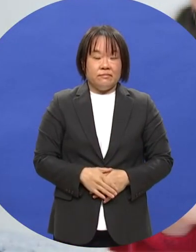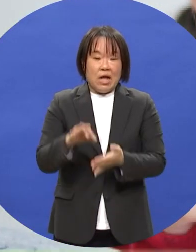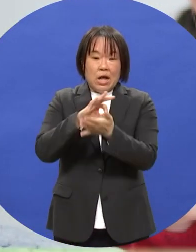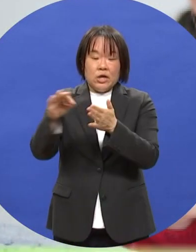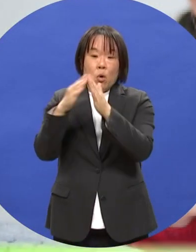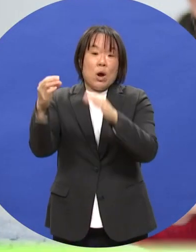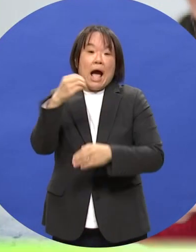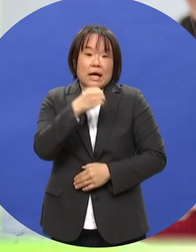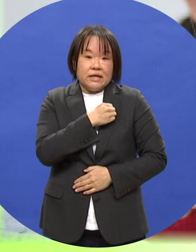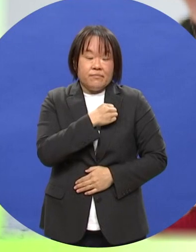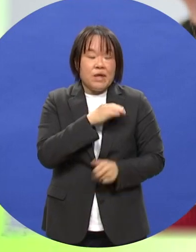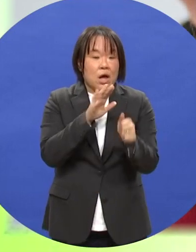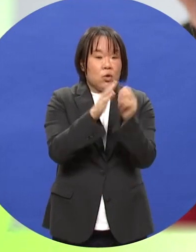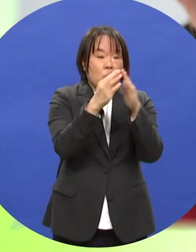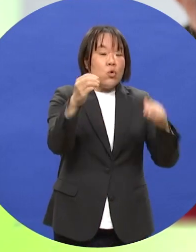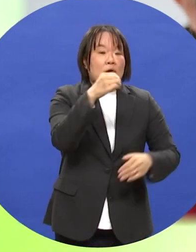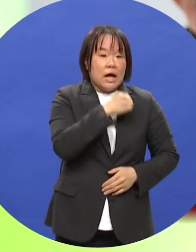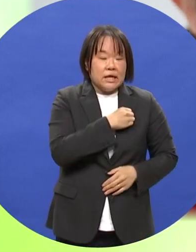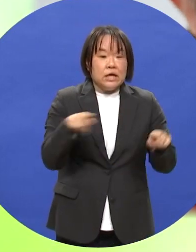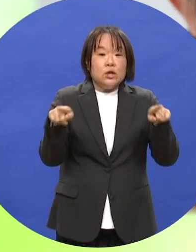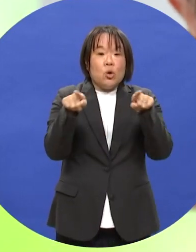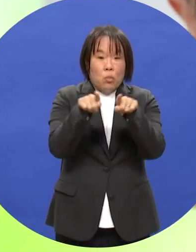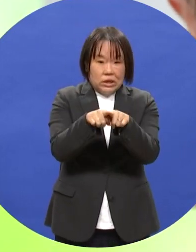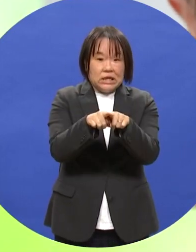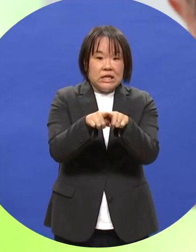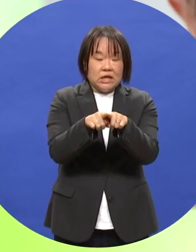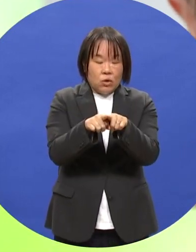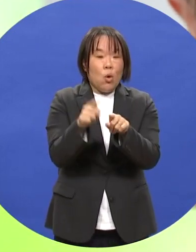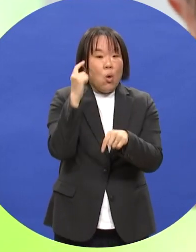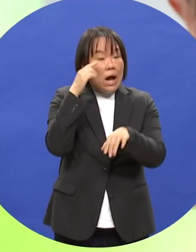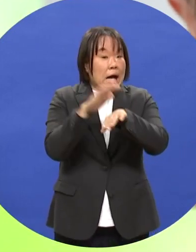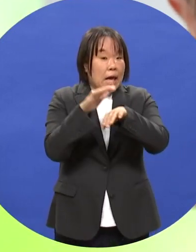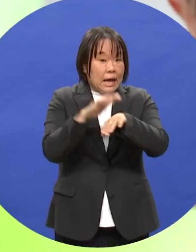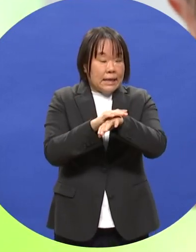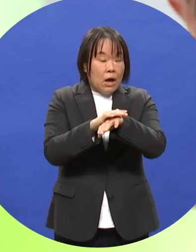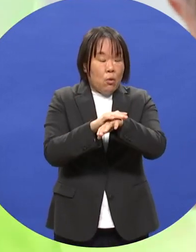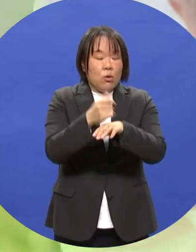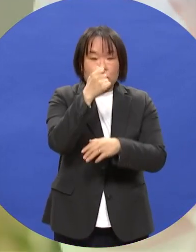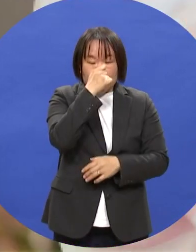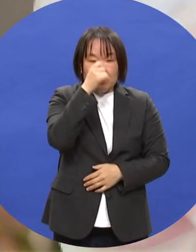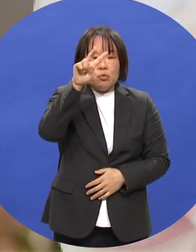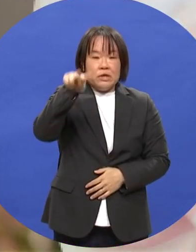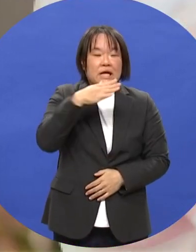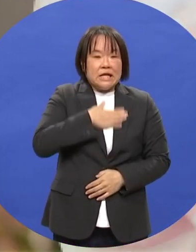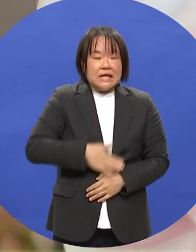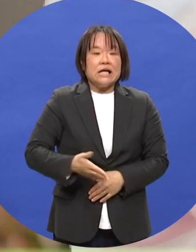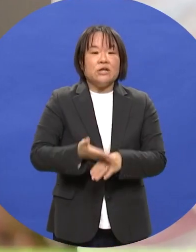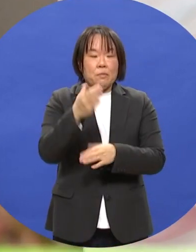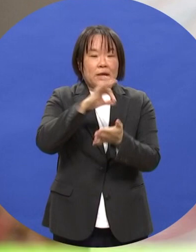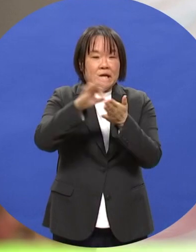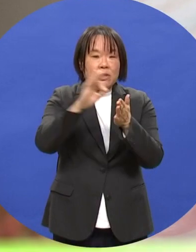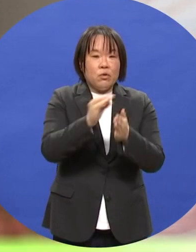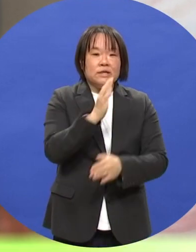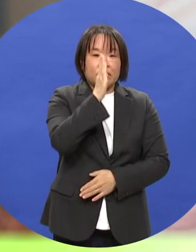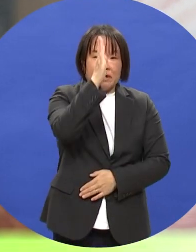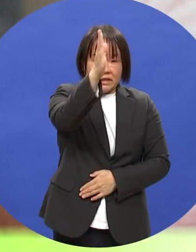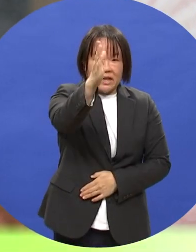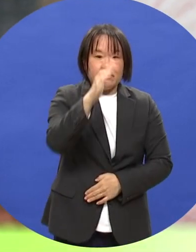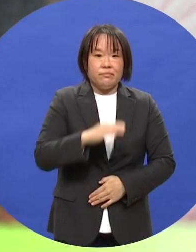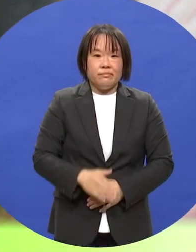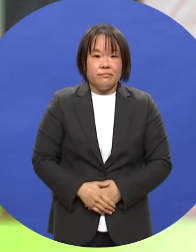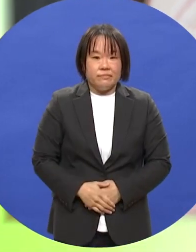利用会員、協力会員ともに、この趣旨を十分に理解した上でご利用ください。